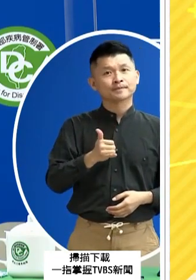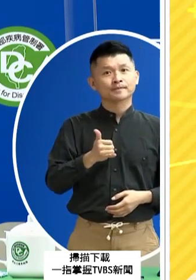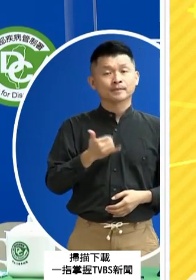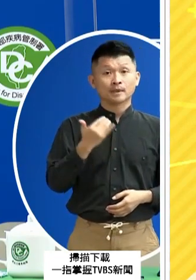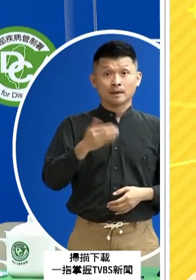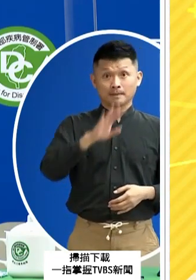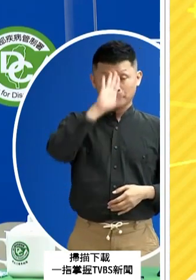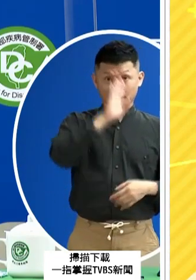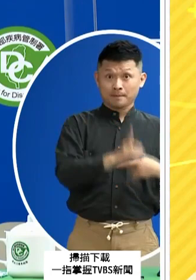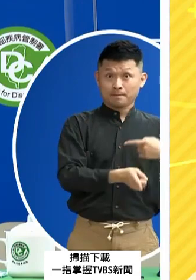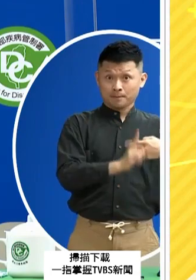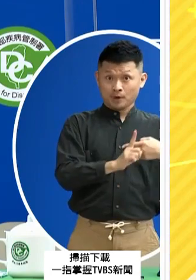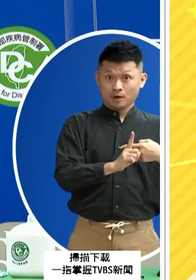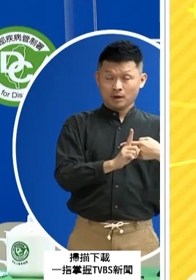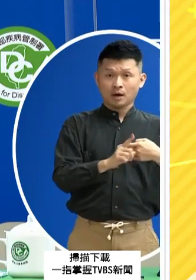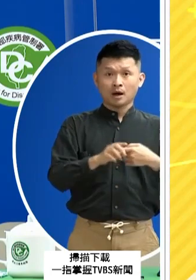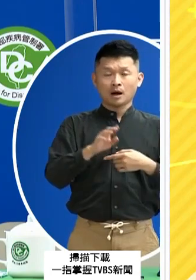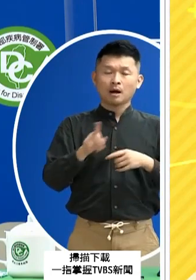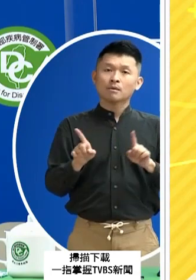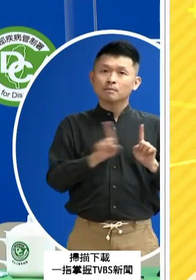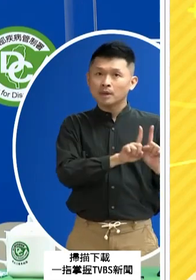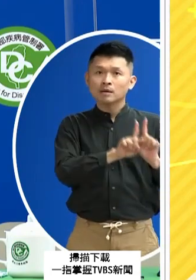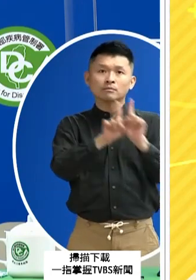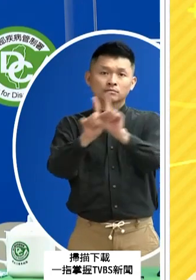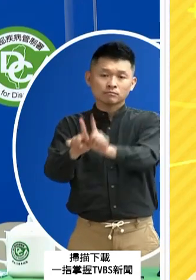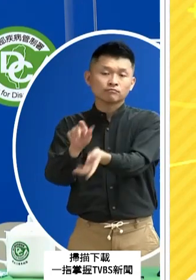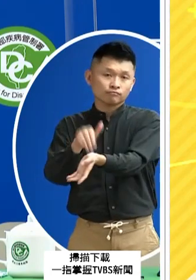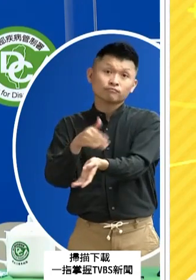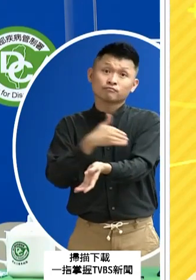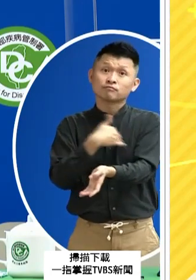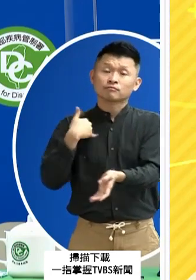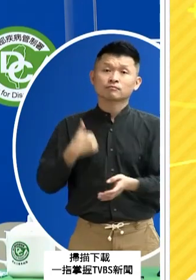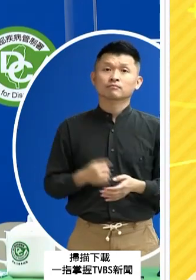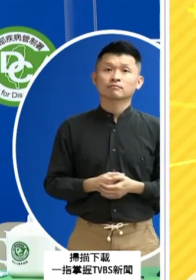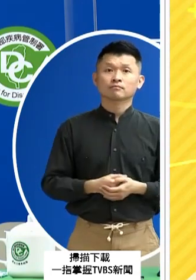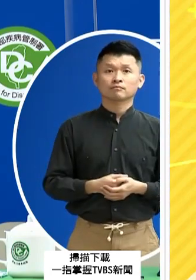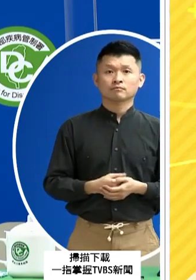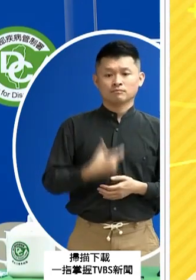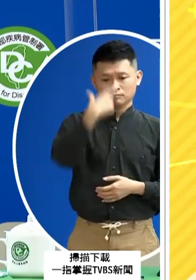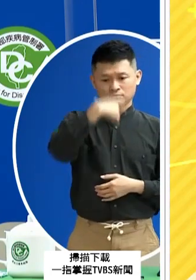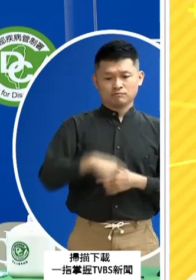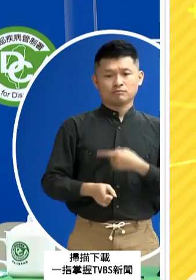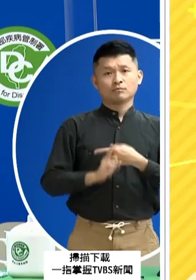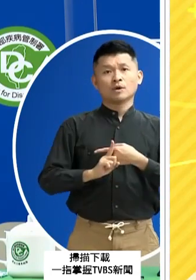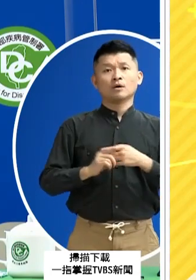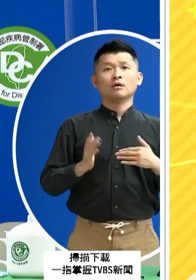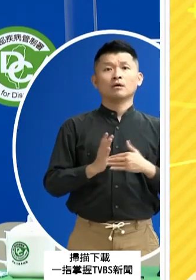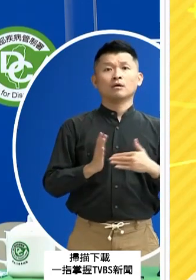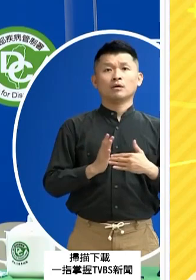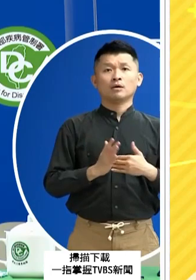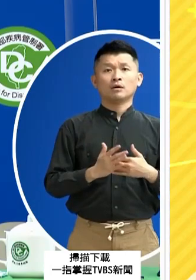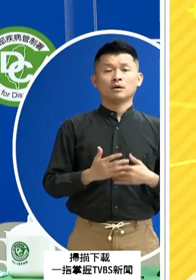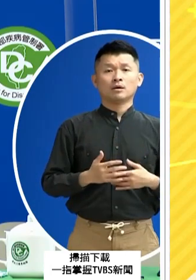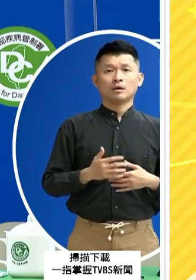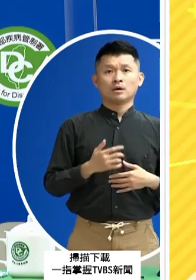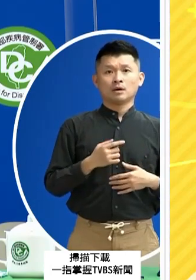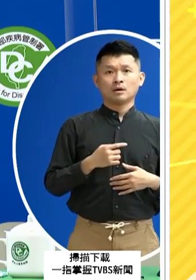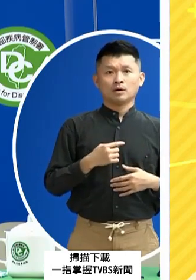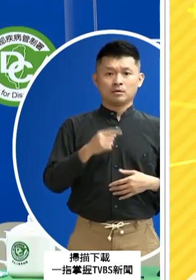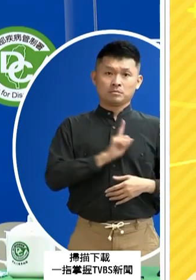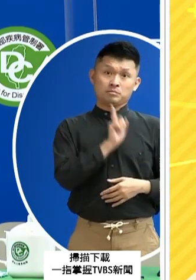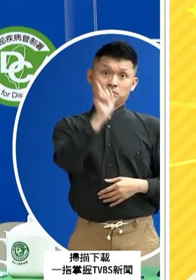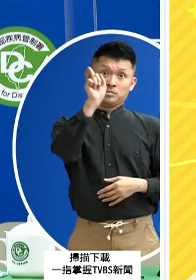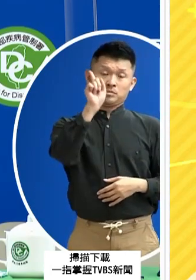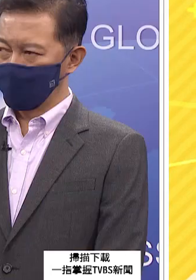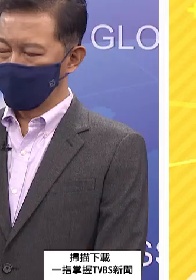今天大家在抢快筛，大家在排队等 PCR， 然后今天要这些东西，其实最正